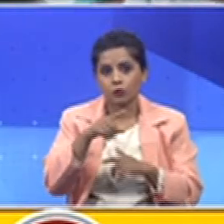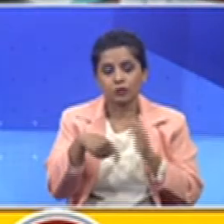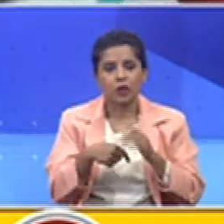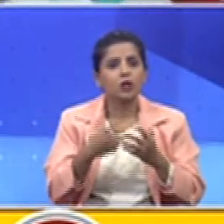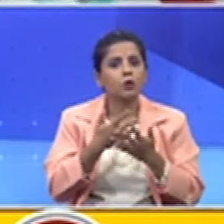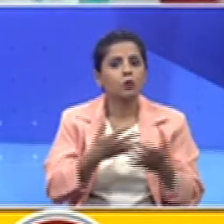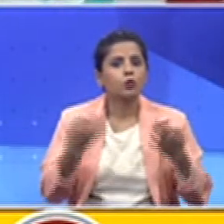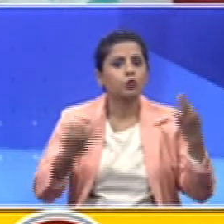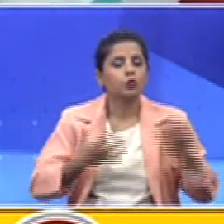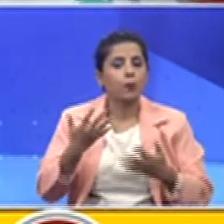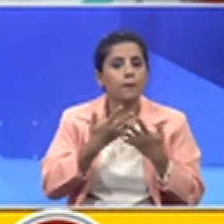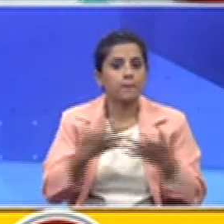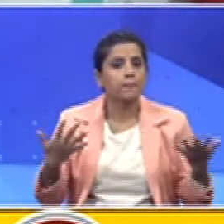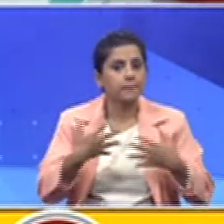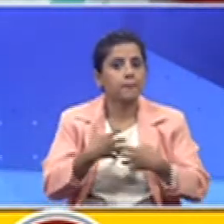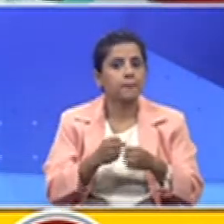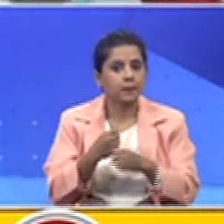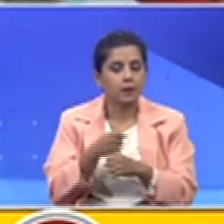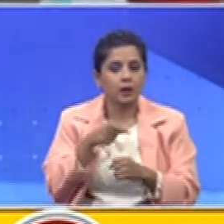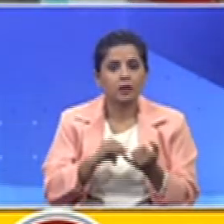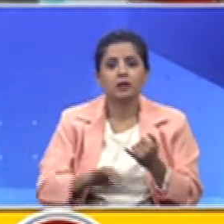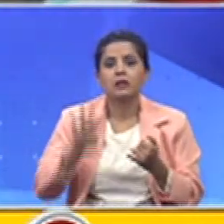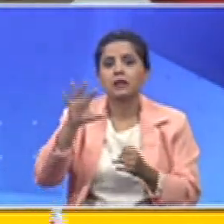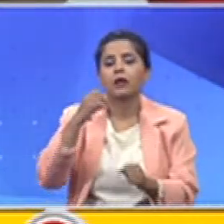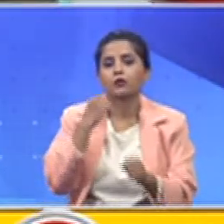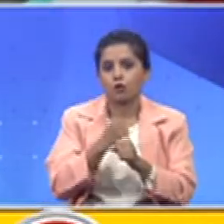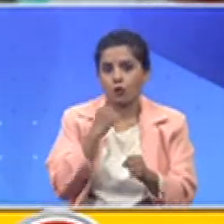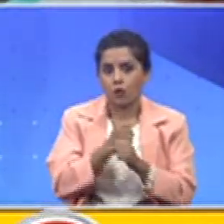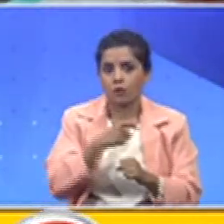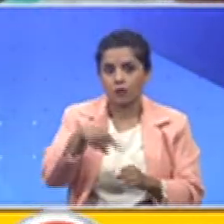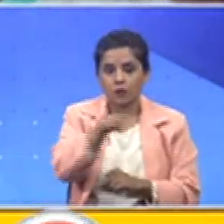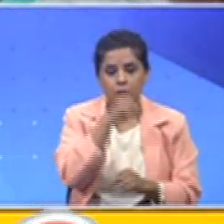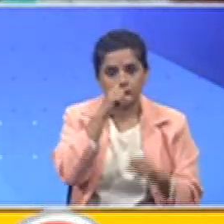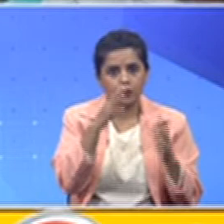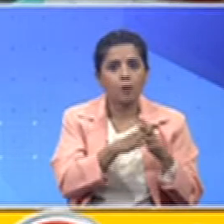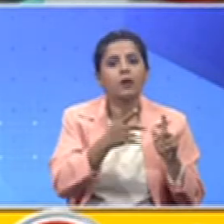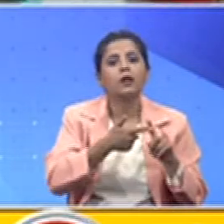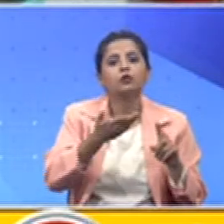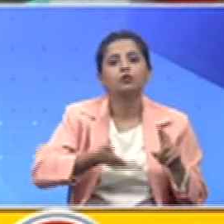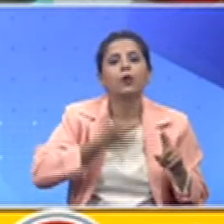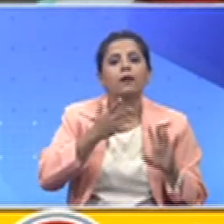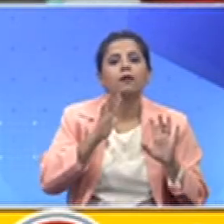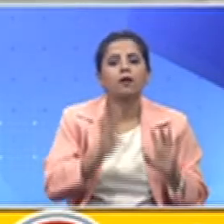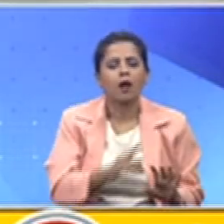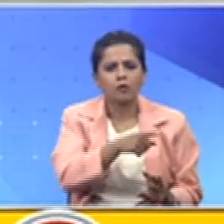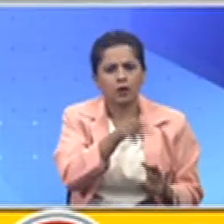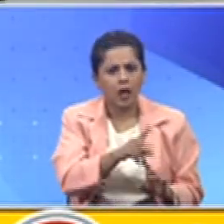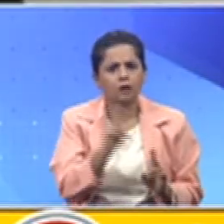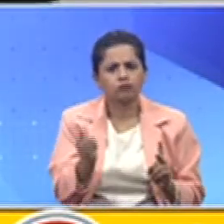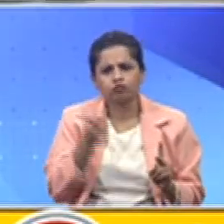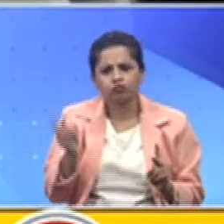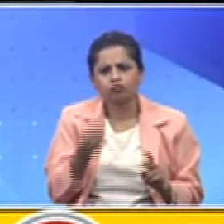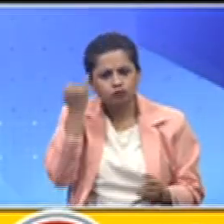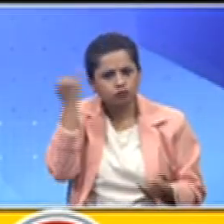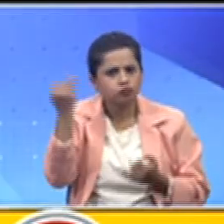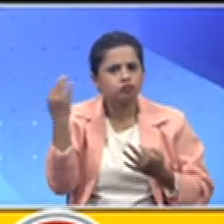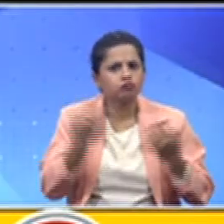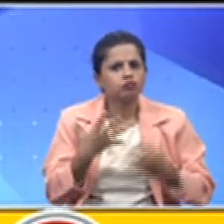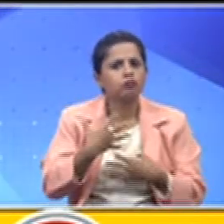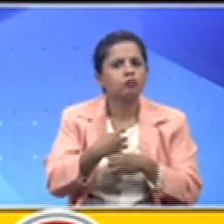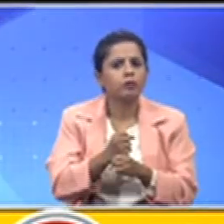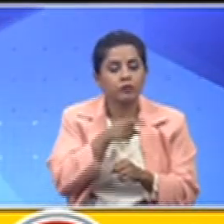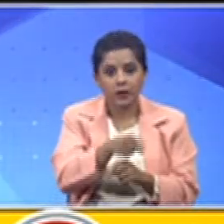प्रोडक्ट बनाने के लिए राज्य सरकार महिलाओं को ट्रेनिंग भी दे रही है। राज्य सरकार